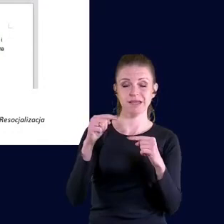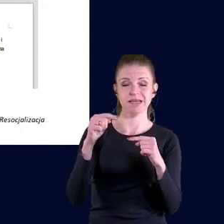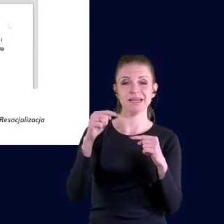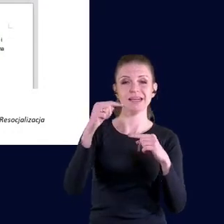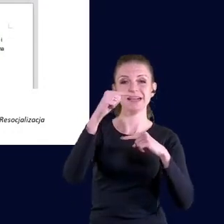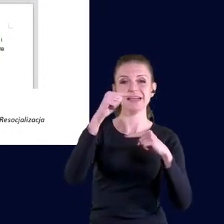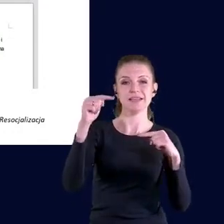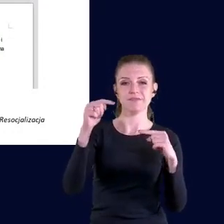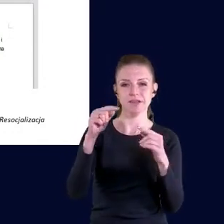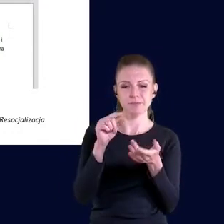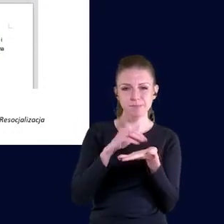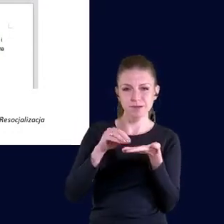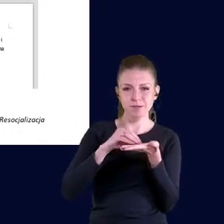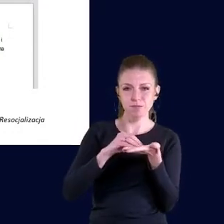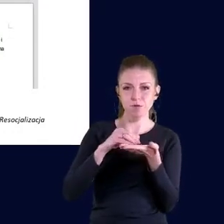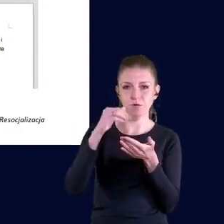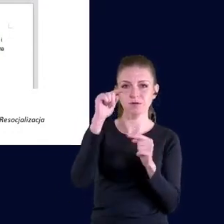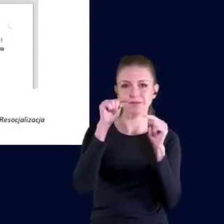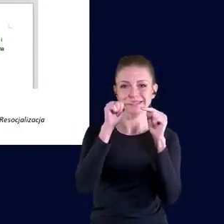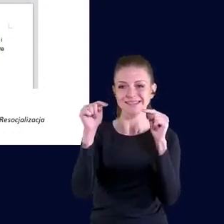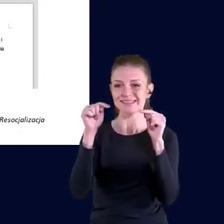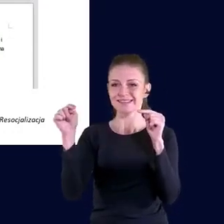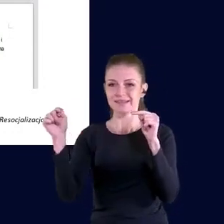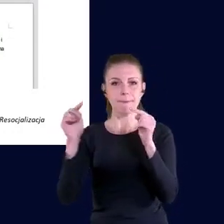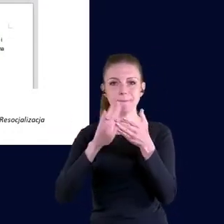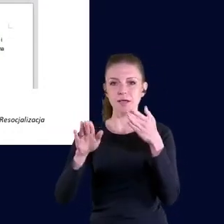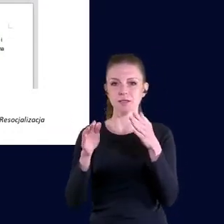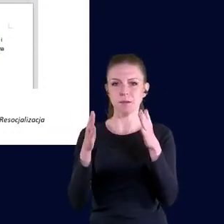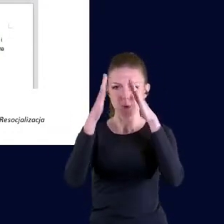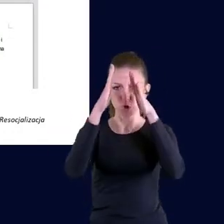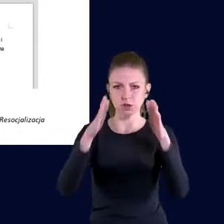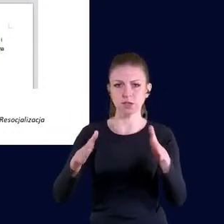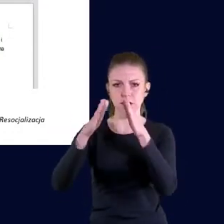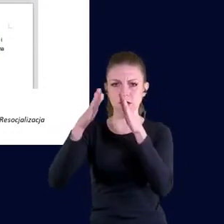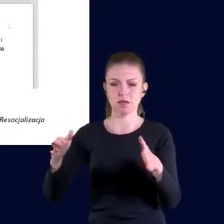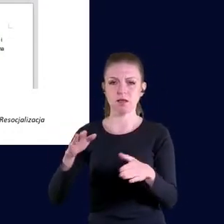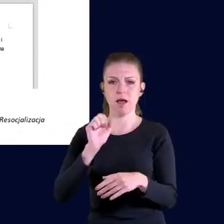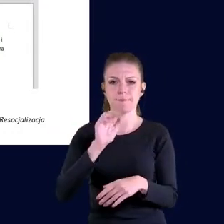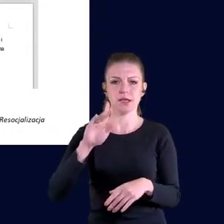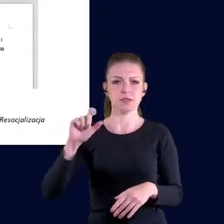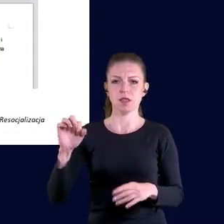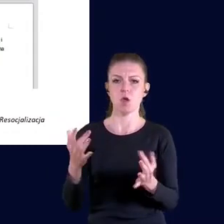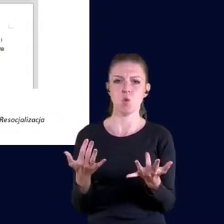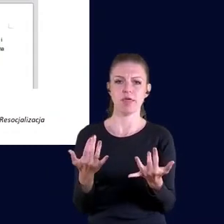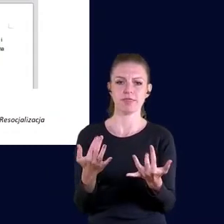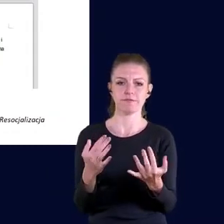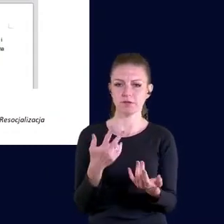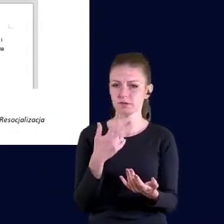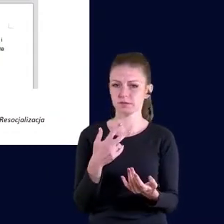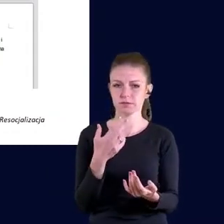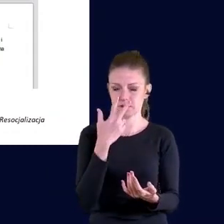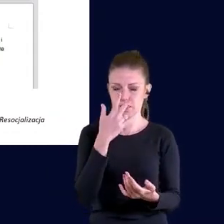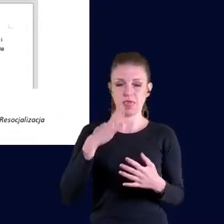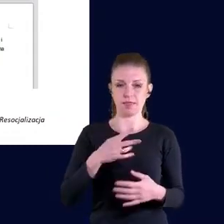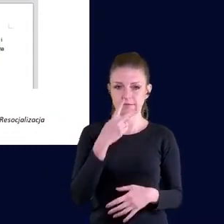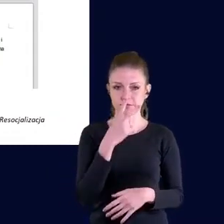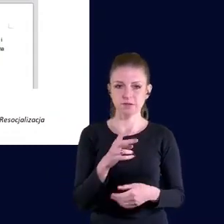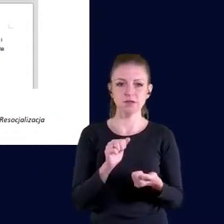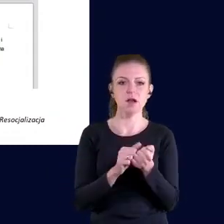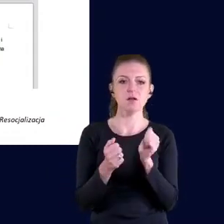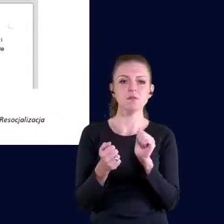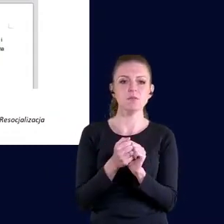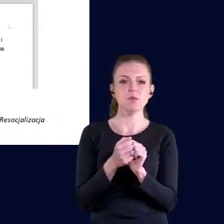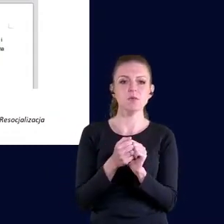interlining półtora wiersza zrezygnowanie z justowania czy zrezygnowanie z układu